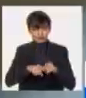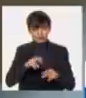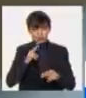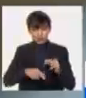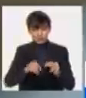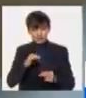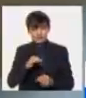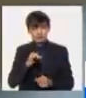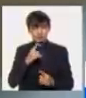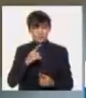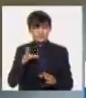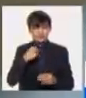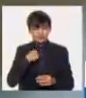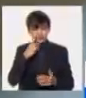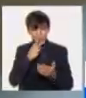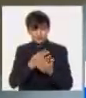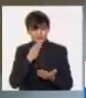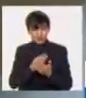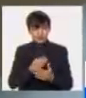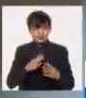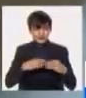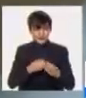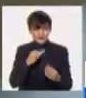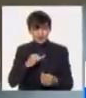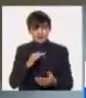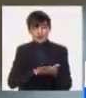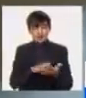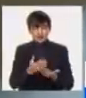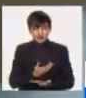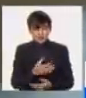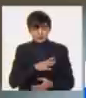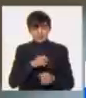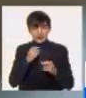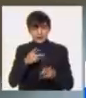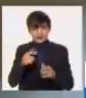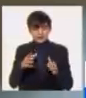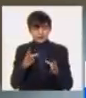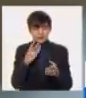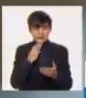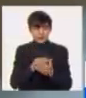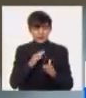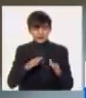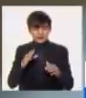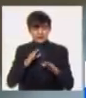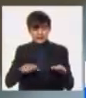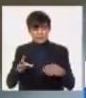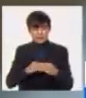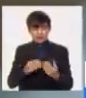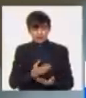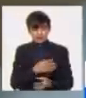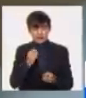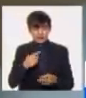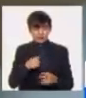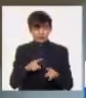закончилось, чтобы наконец я встретила свою семью, чтобы мы жили так же, как и вы живете рядом со своими детьми, своей